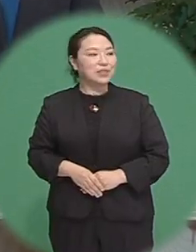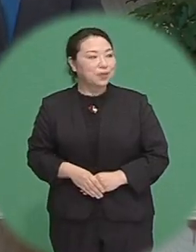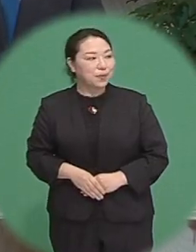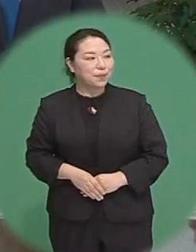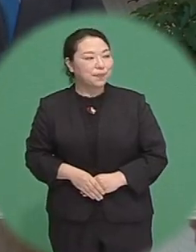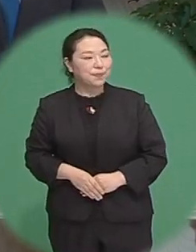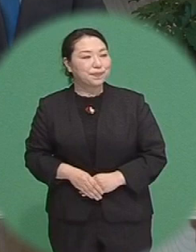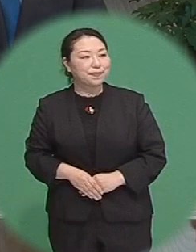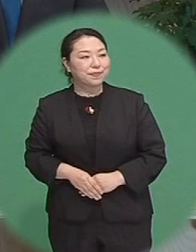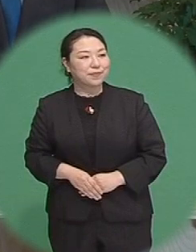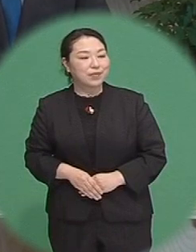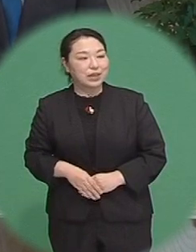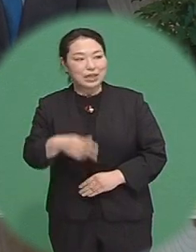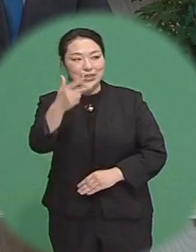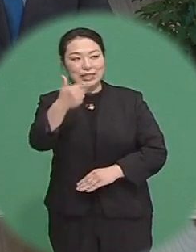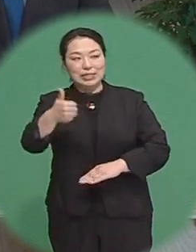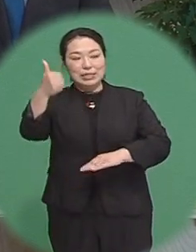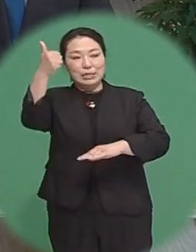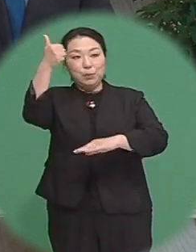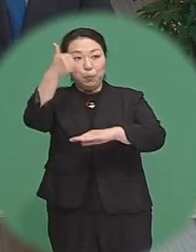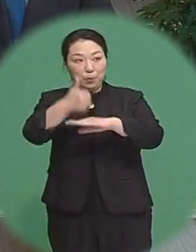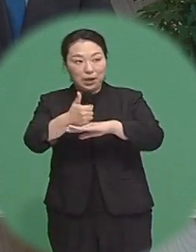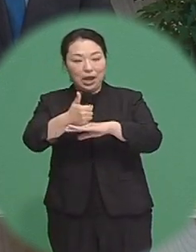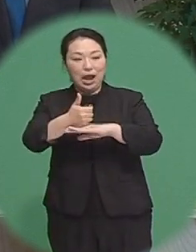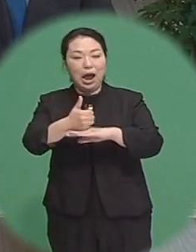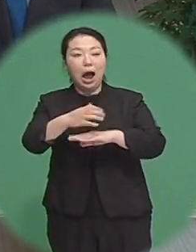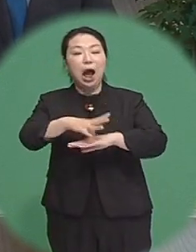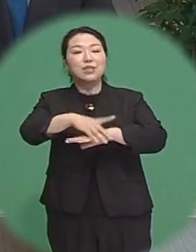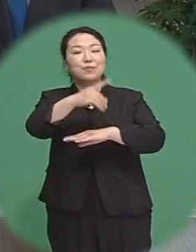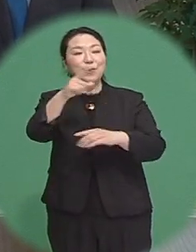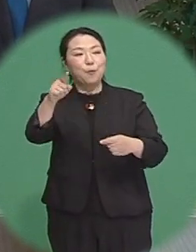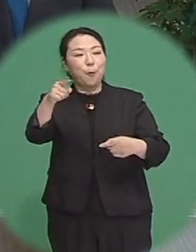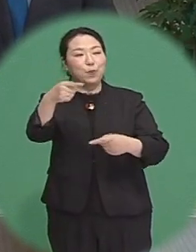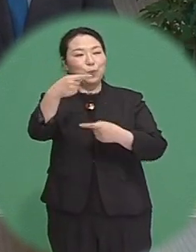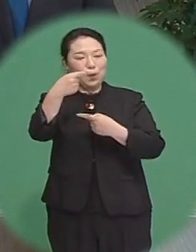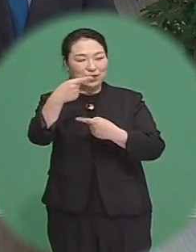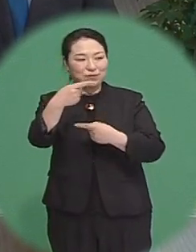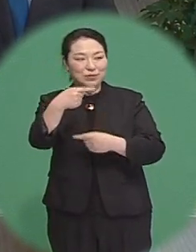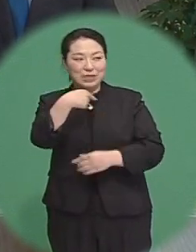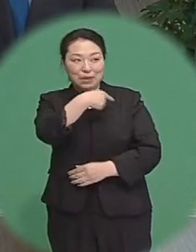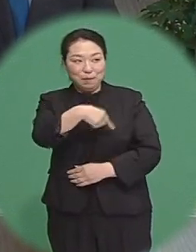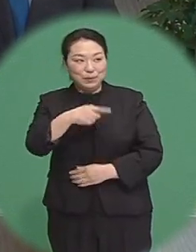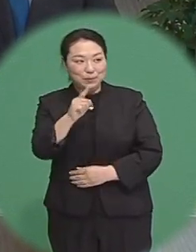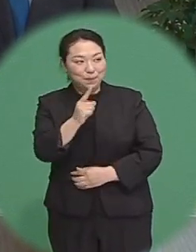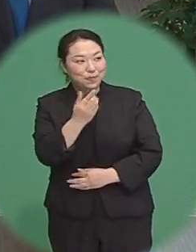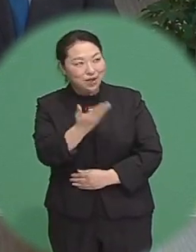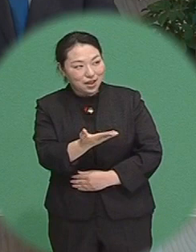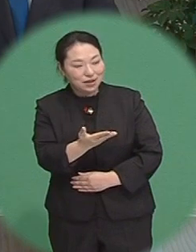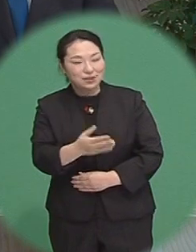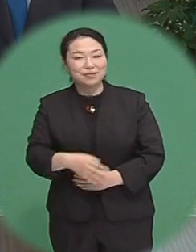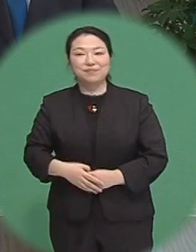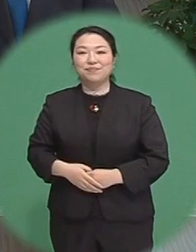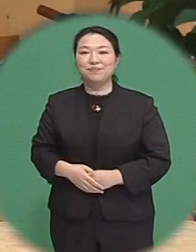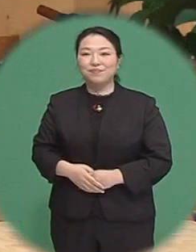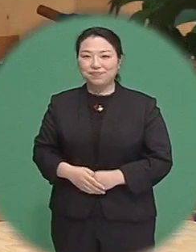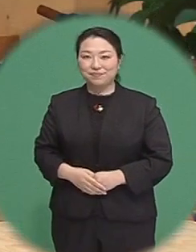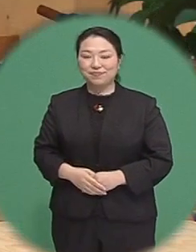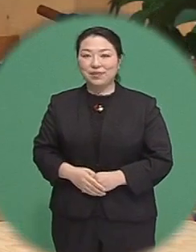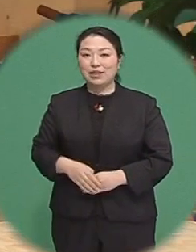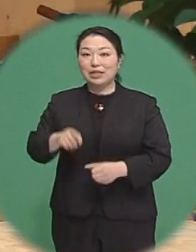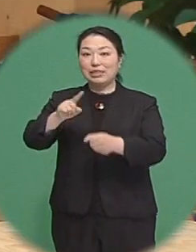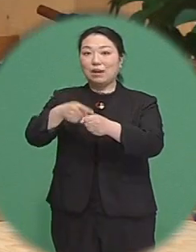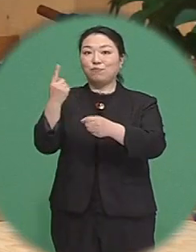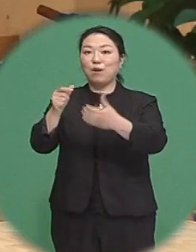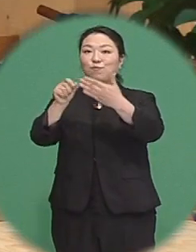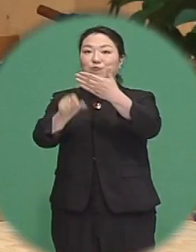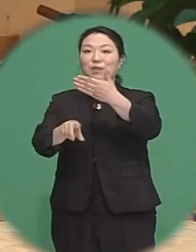こちら視聴市長に就任されまして初の新年を迎えられましたが今どのような気持ちですか昨年